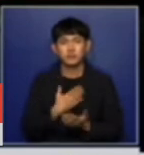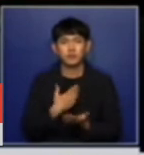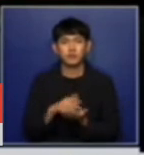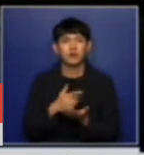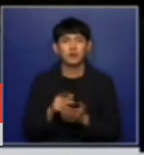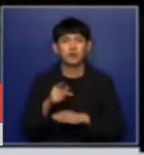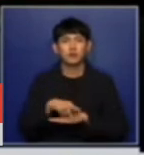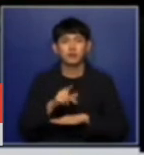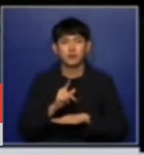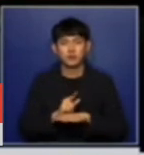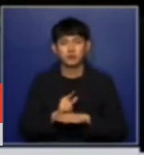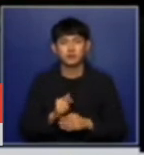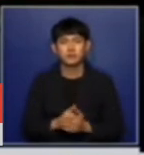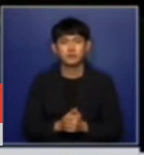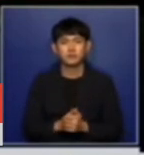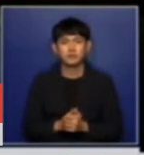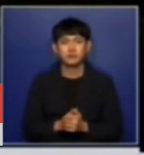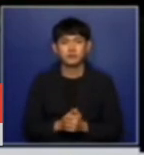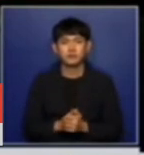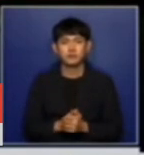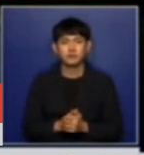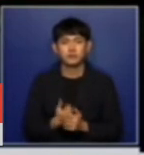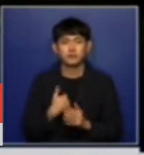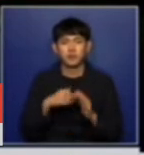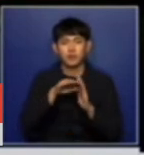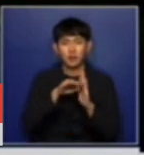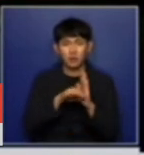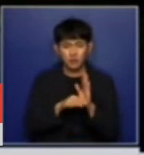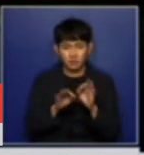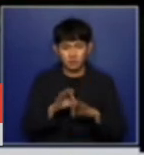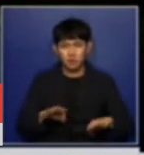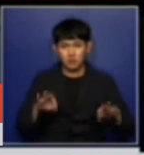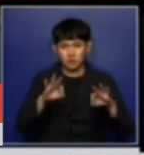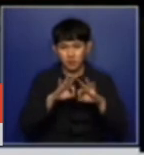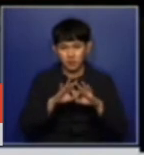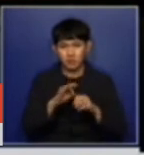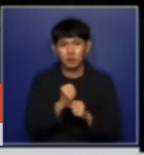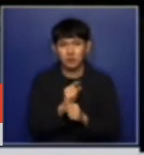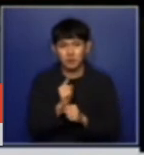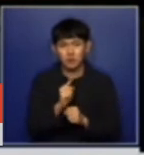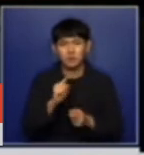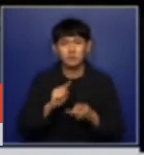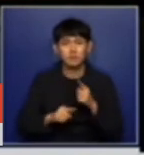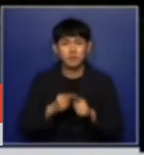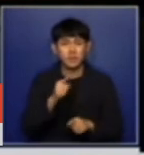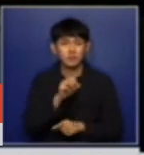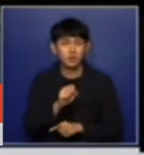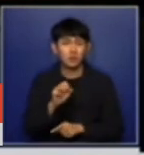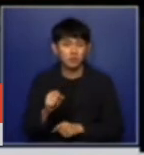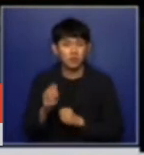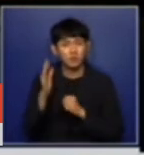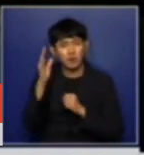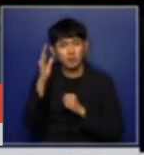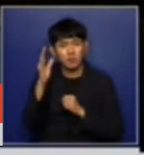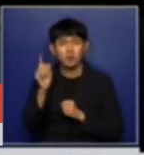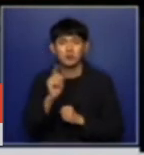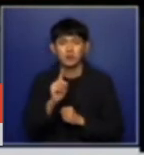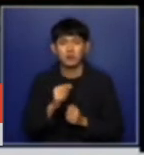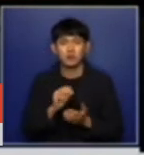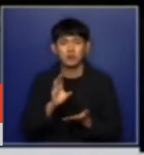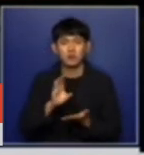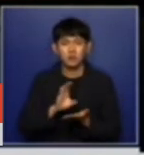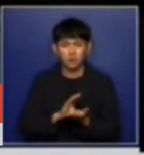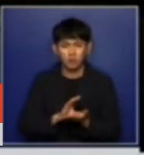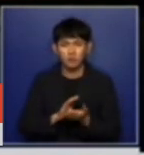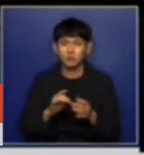านมีรายการที่จำเป็นต้องกราบเรียนท่านประธานเพื่อนสมาชิกได้พูดไปงบประมาณ